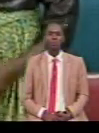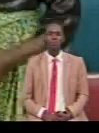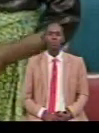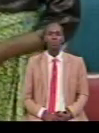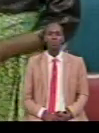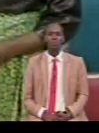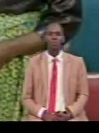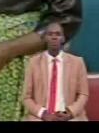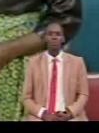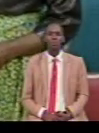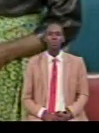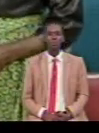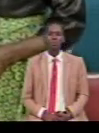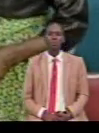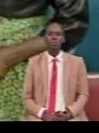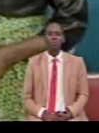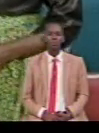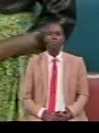Amen.